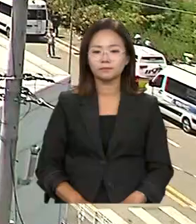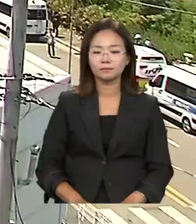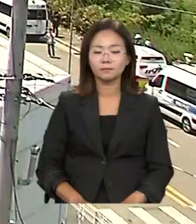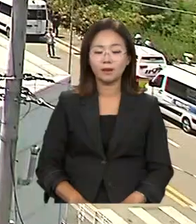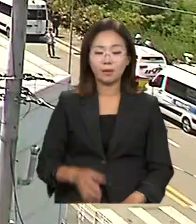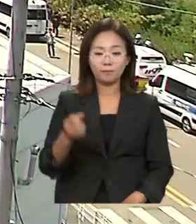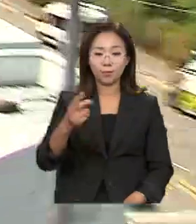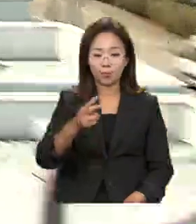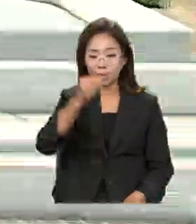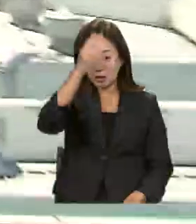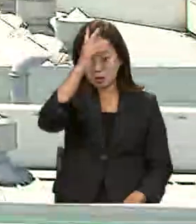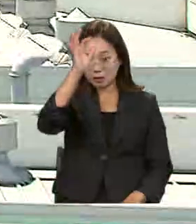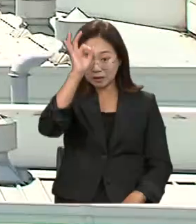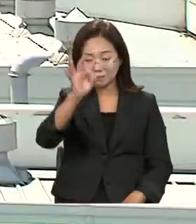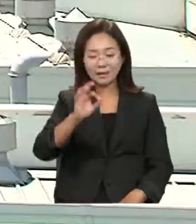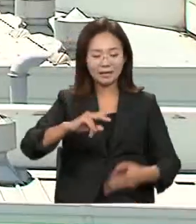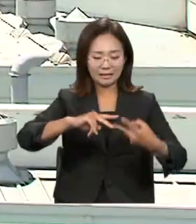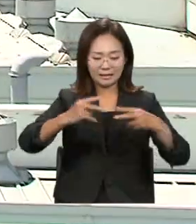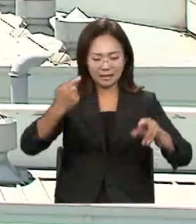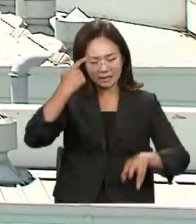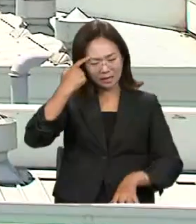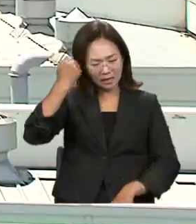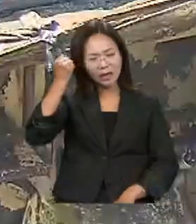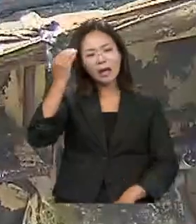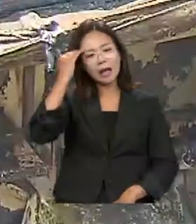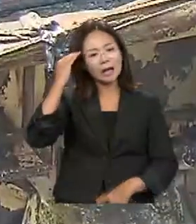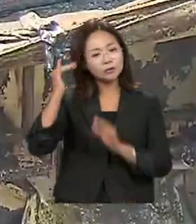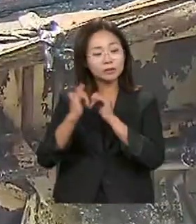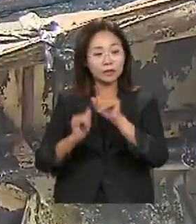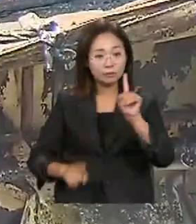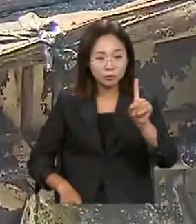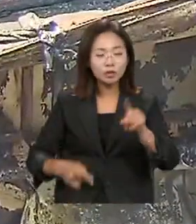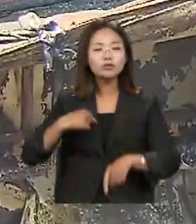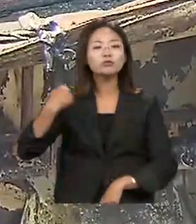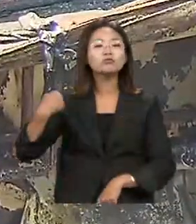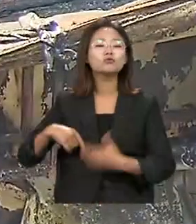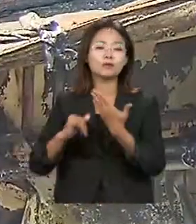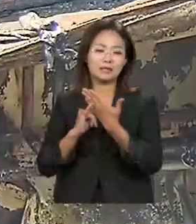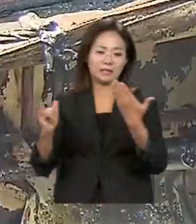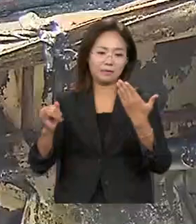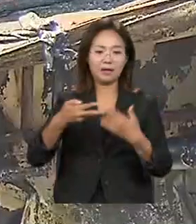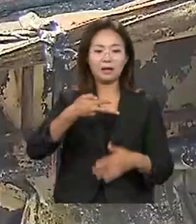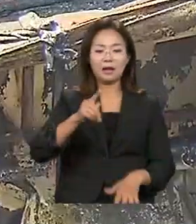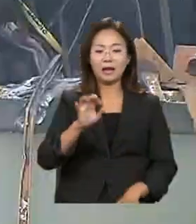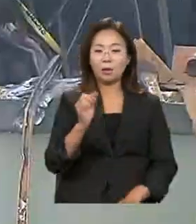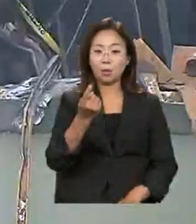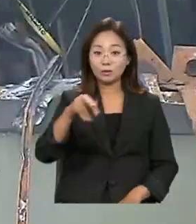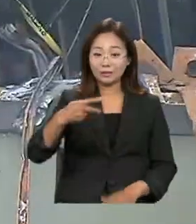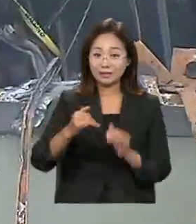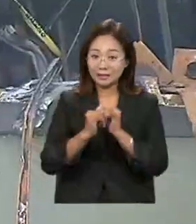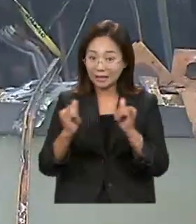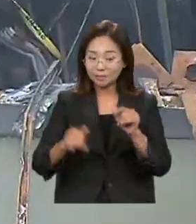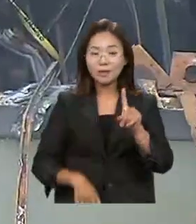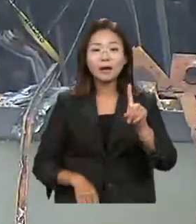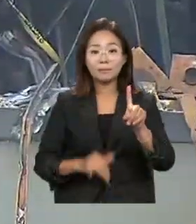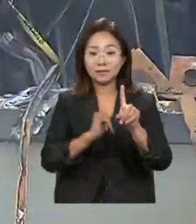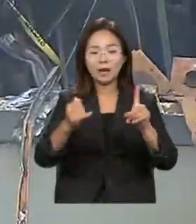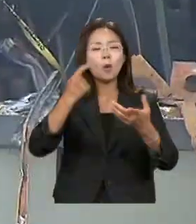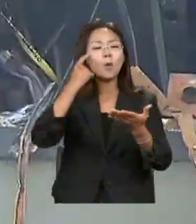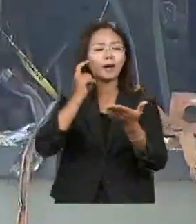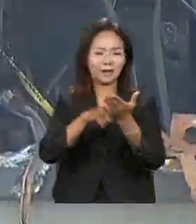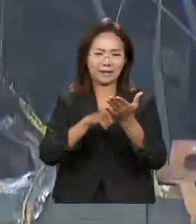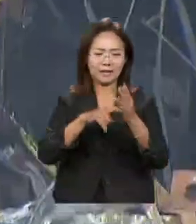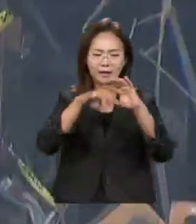이런 가운데 경찰은 DNA 대조로 한국인 1명, 중국인 9명, 라오스인 1명 등 11명의 신원을 추가로